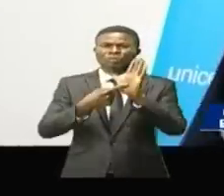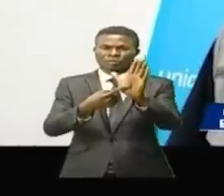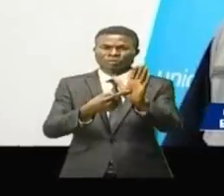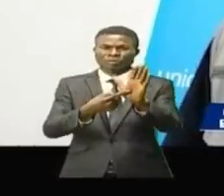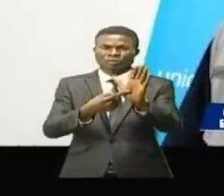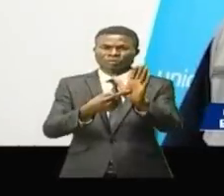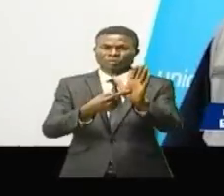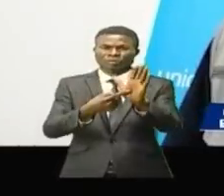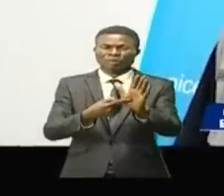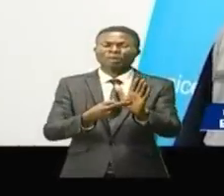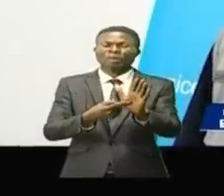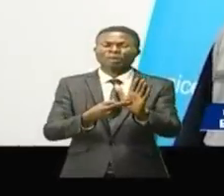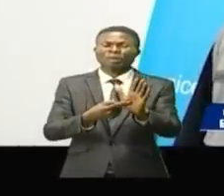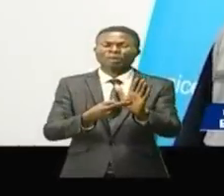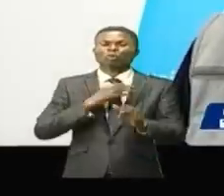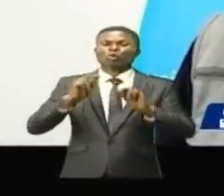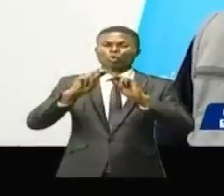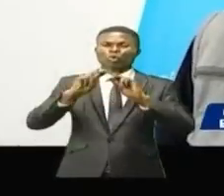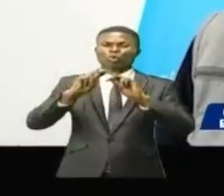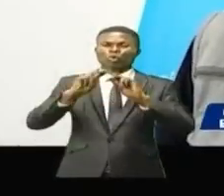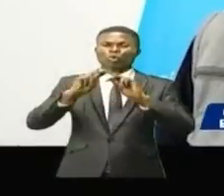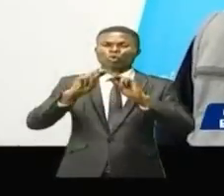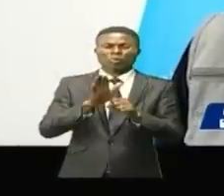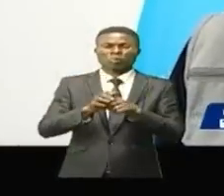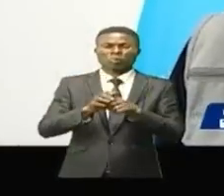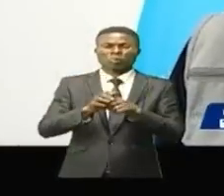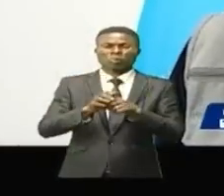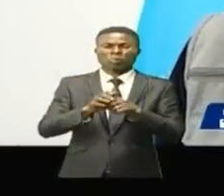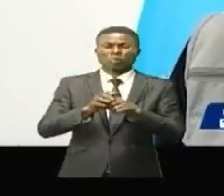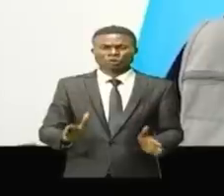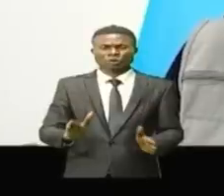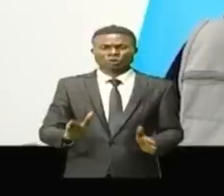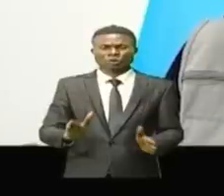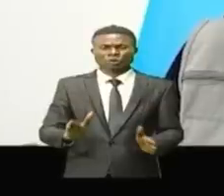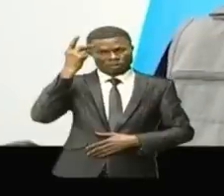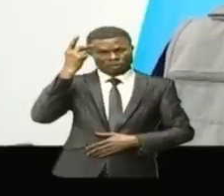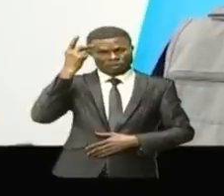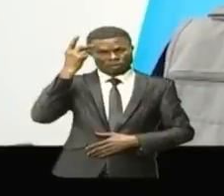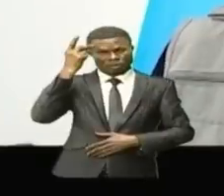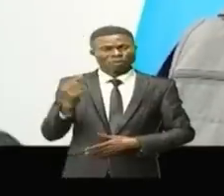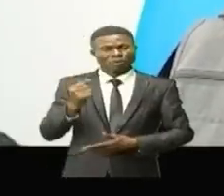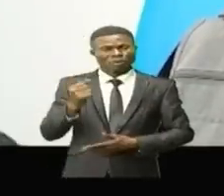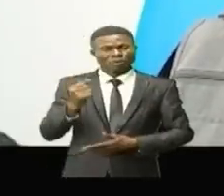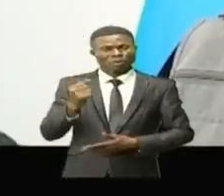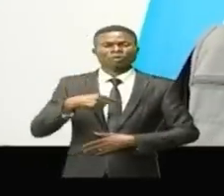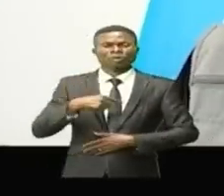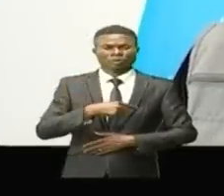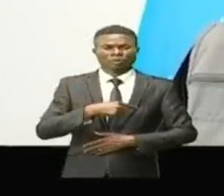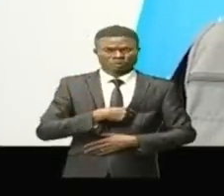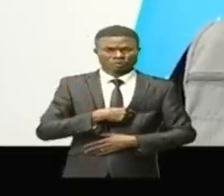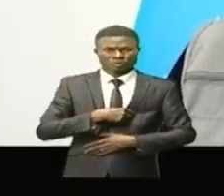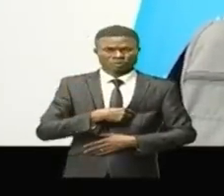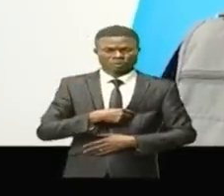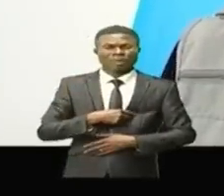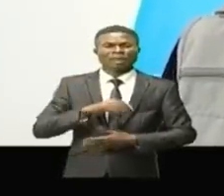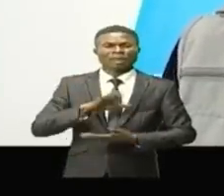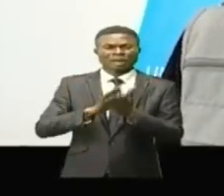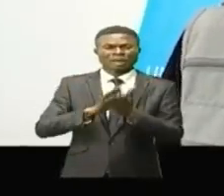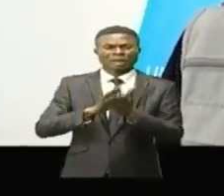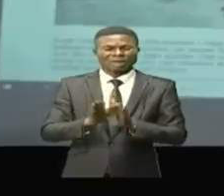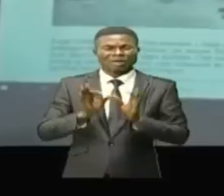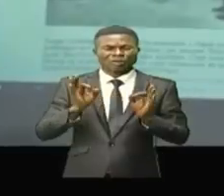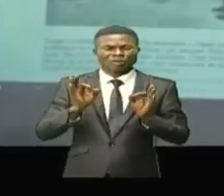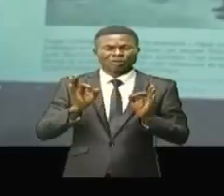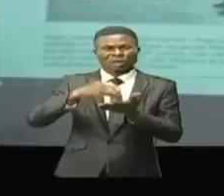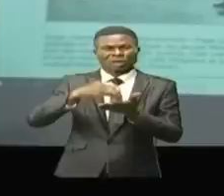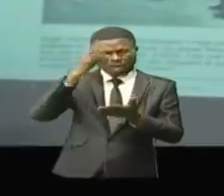Pona Bana aux différents journalistes que vous êtes, afin de pouvoir nous aider à plus documenter et à plus faire entendre la